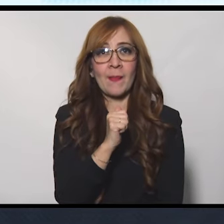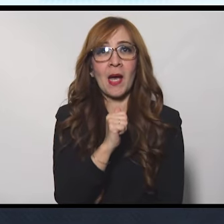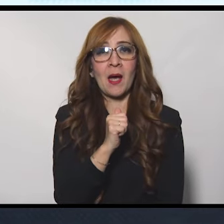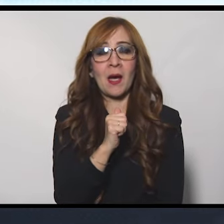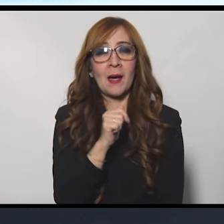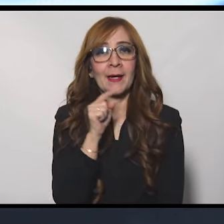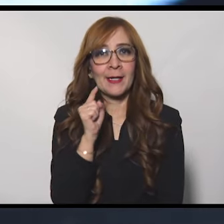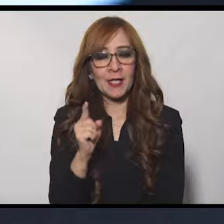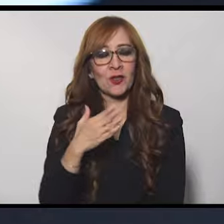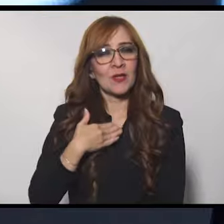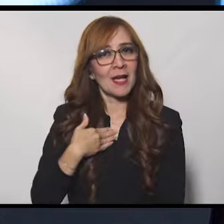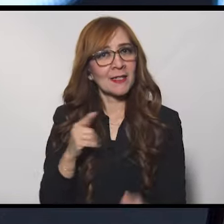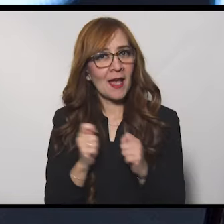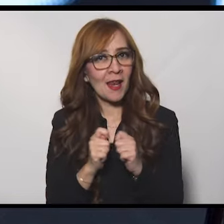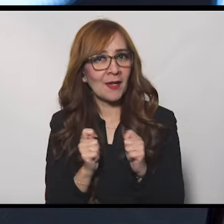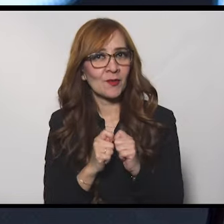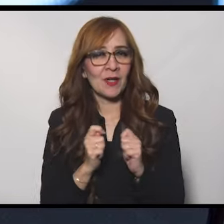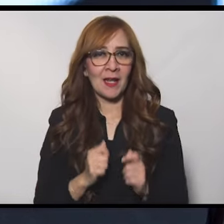lakukan.